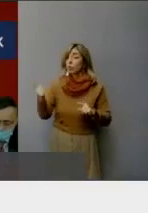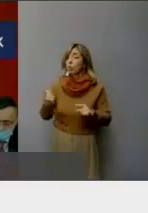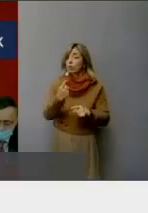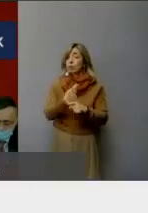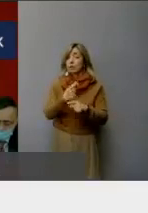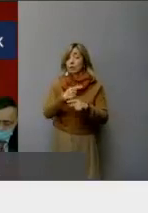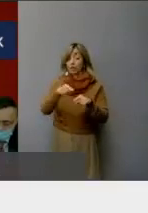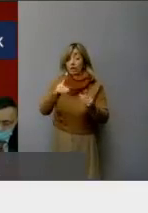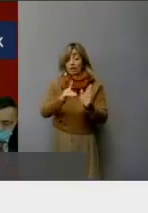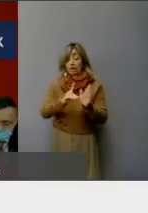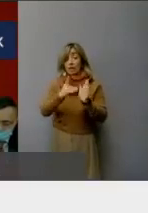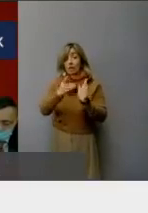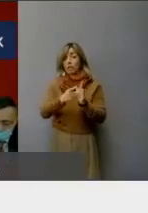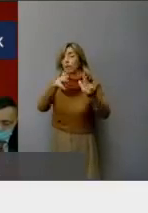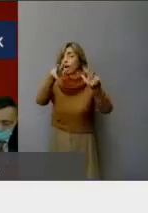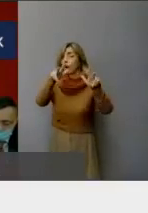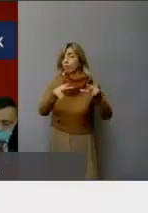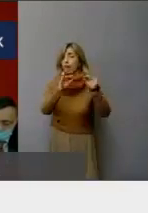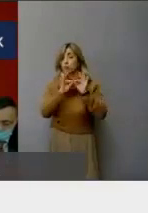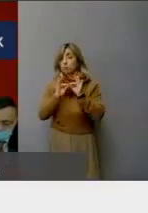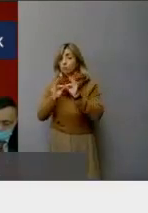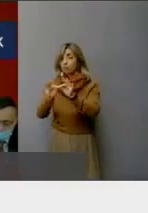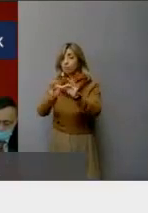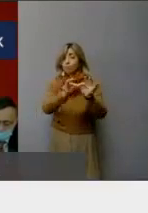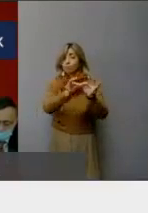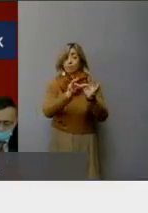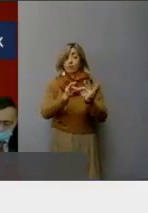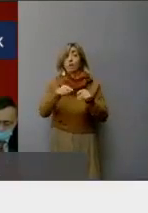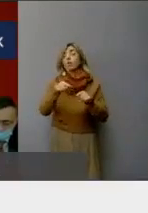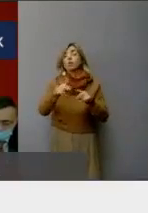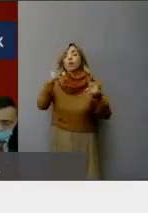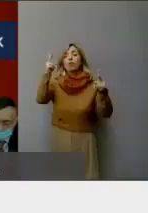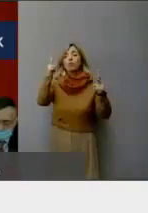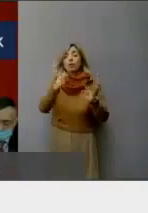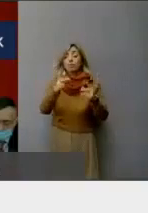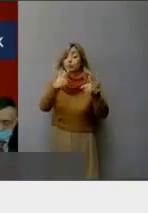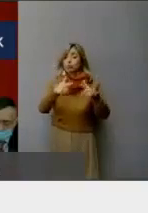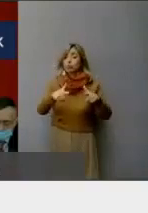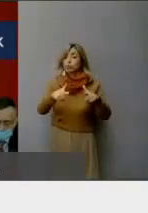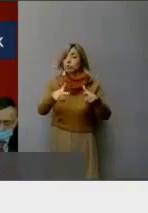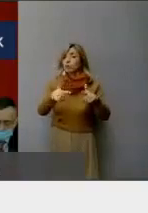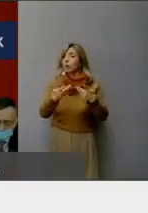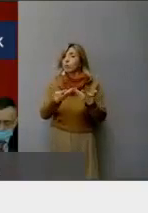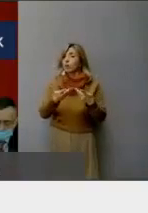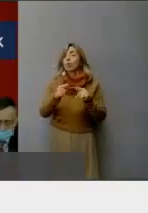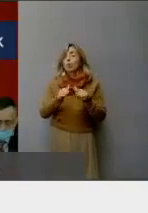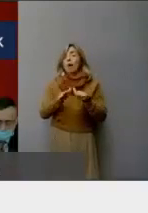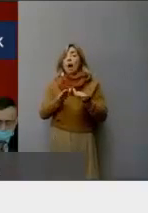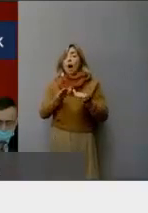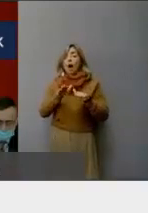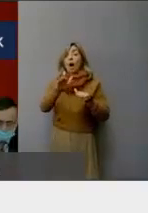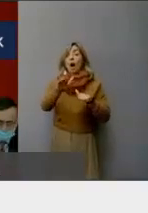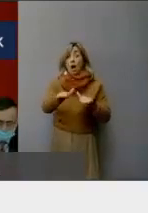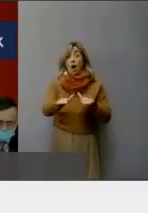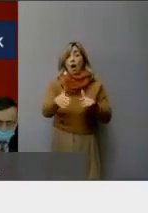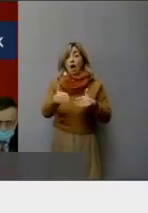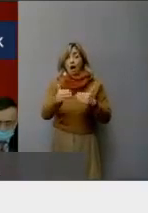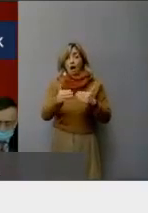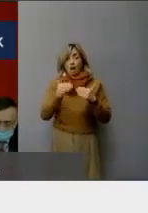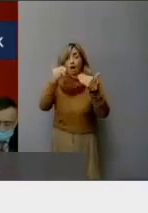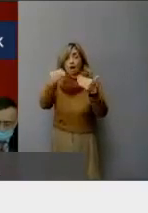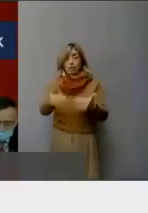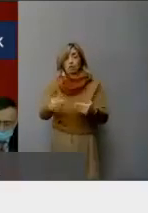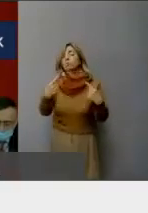libera perché rappresenta veramente un grande passo avanti per la città i cittadini stessi verranno a ringraziarli